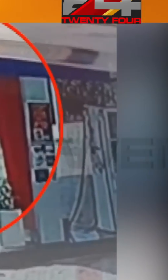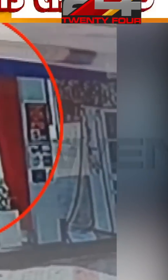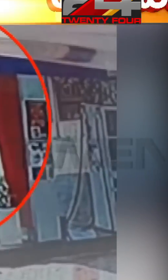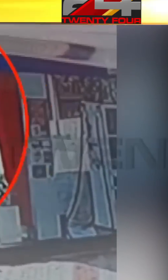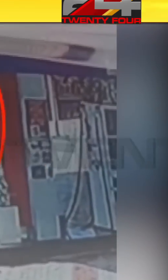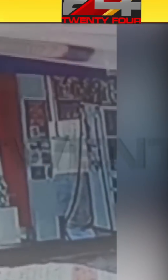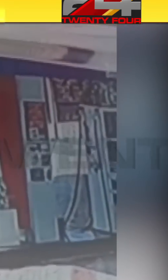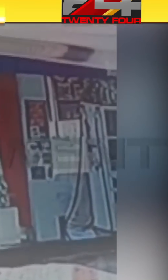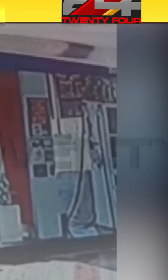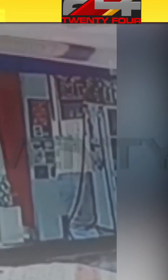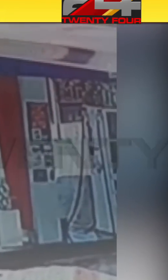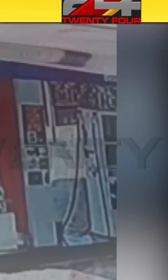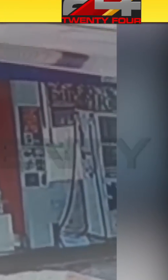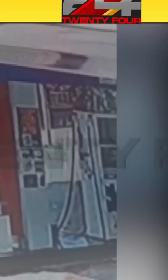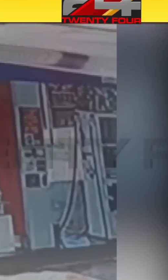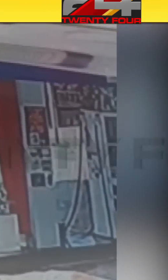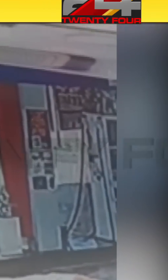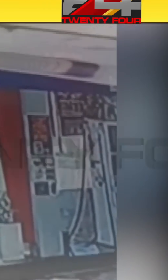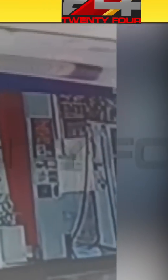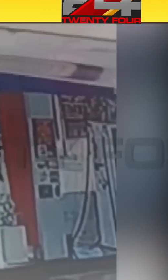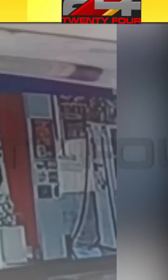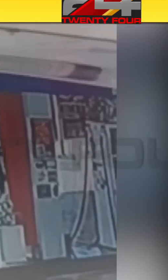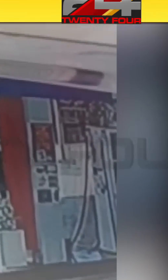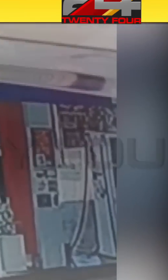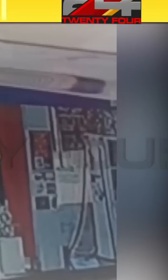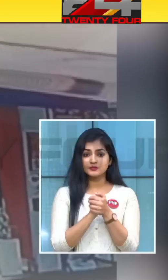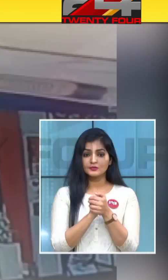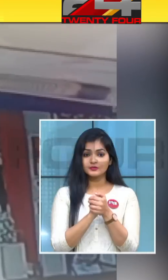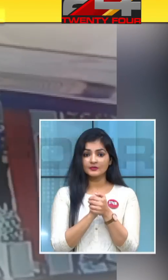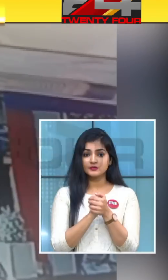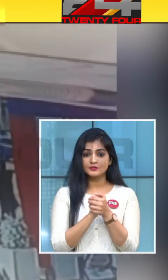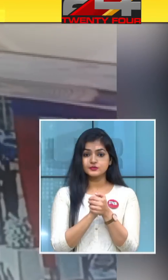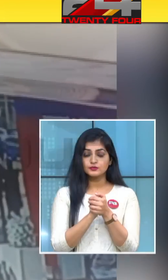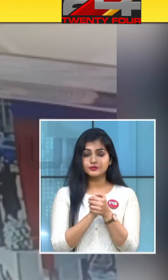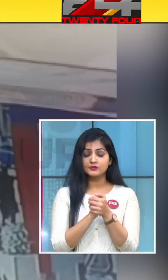അരുൺരാജ് ചേരുന്നു. അരുൺരാജ്, എന്താണ് സംഭവിച്ചത്? ഇപ്പോൾ എങ്ങനെയുണ്ട് അപകടം പറ്റിയാളുടെ ആരോഗ്യനില?